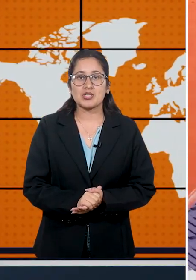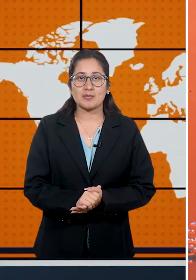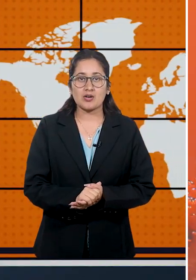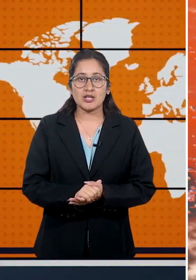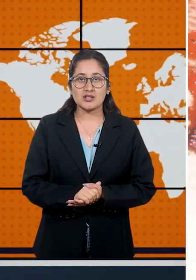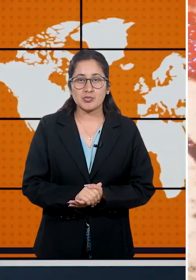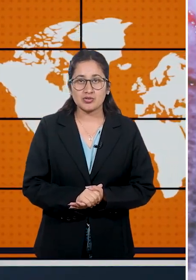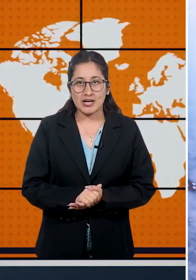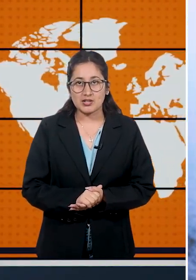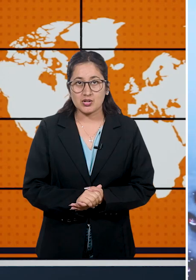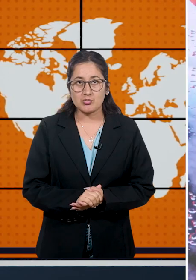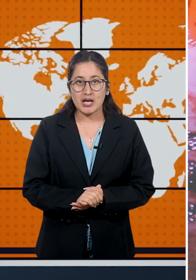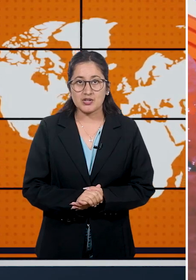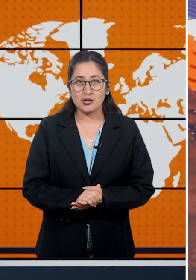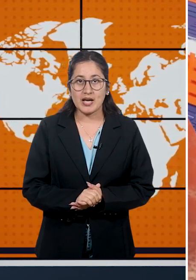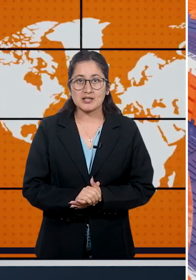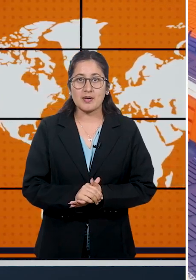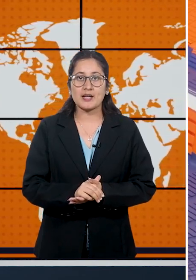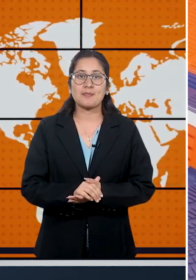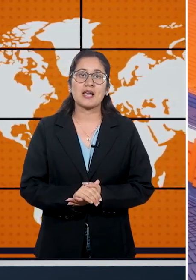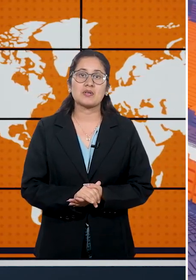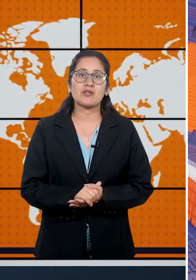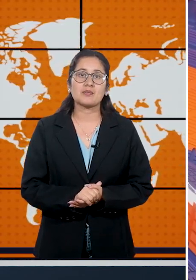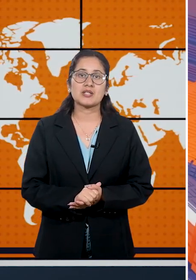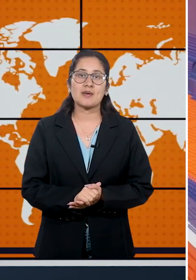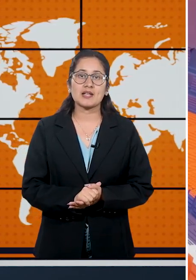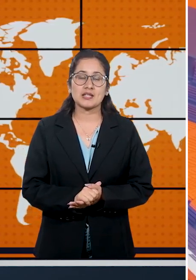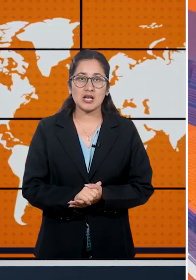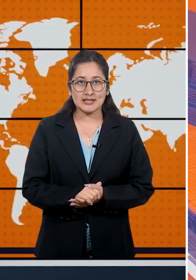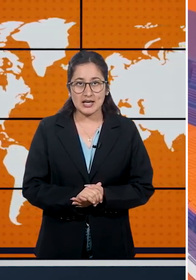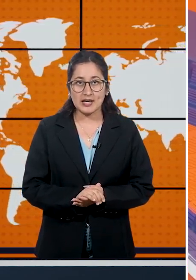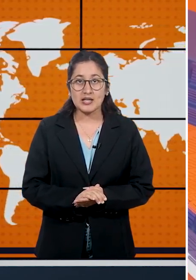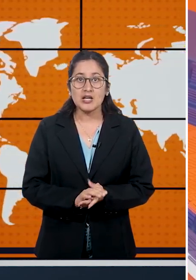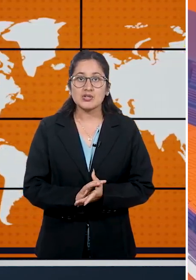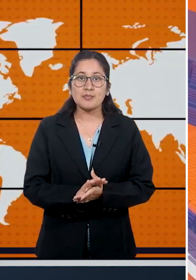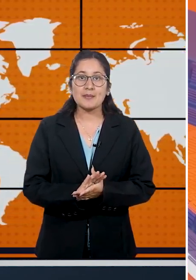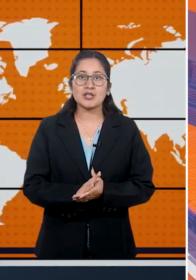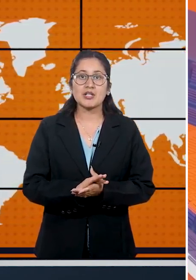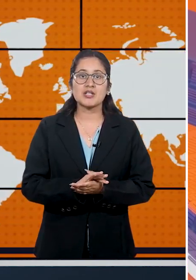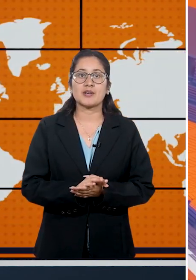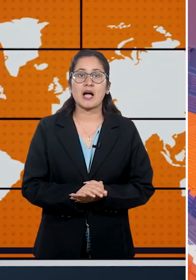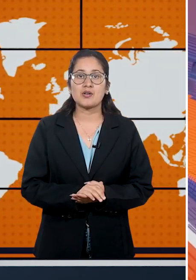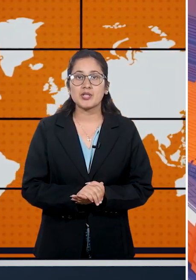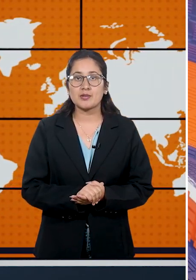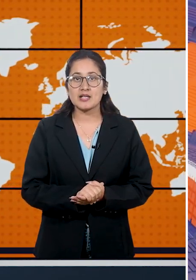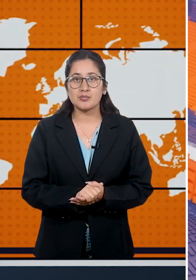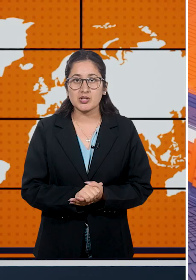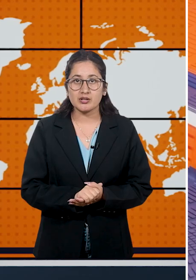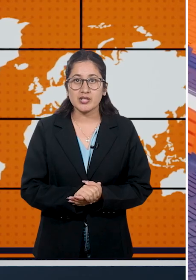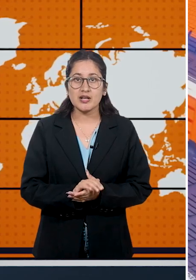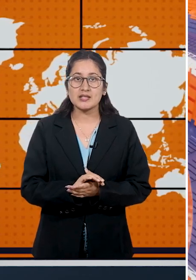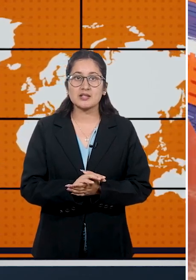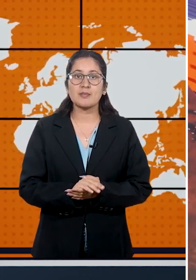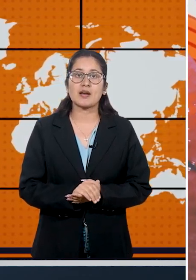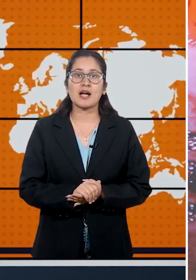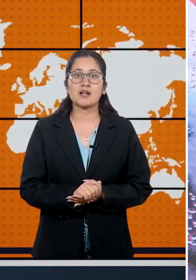प्रधानमन्त्री केपी शर्मा ओलीद्वारा संयुक्त राष्ट्रसङ्घको 79 औं महासभामा नेपालले उठाउने विषयबारे सदनलाई जानकारी। सोमबार प्रतिनिधि सभाको बैठकमा सम्बोधन